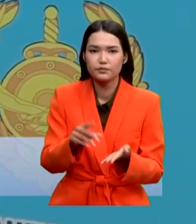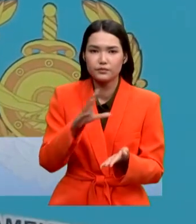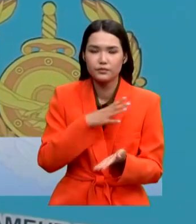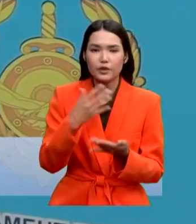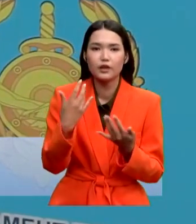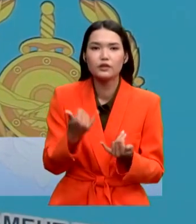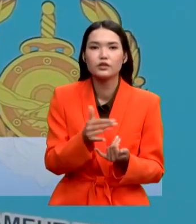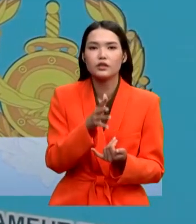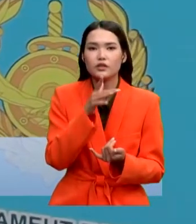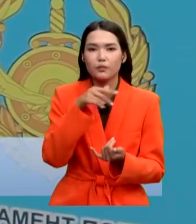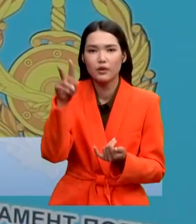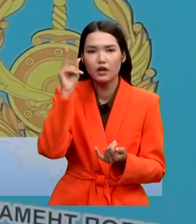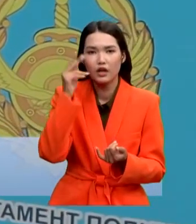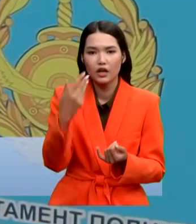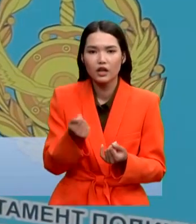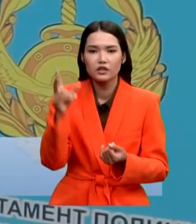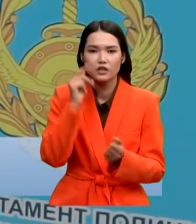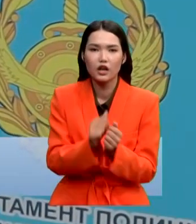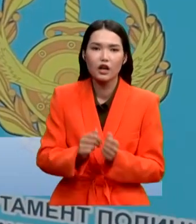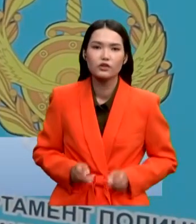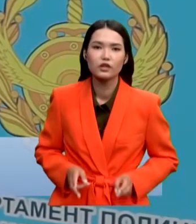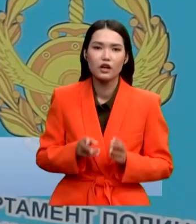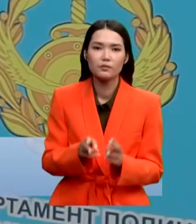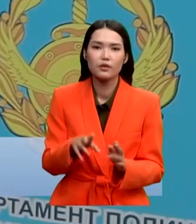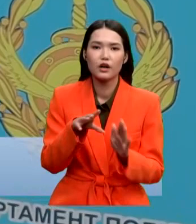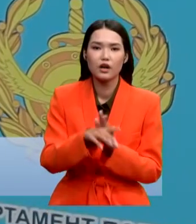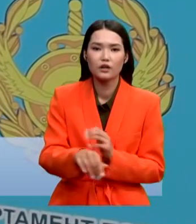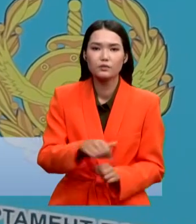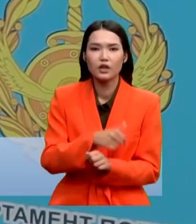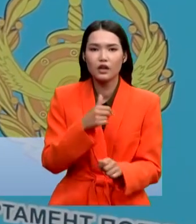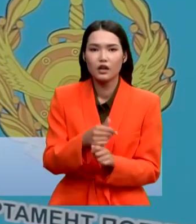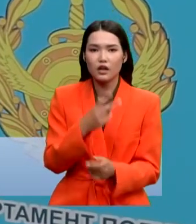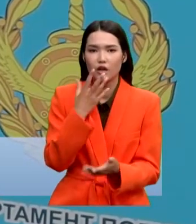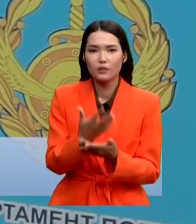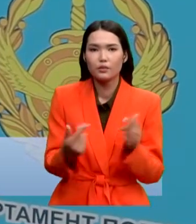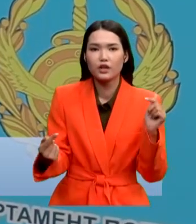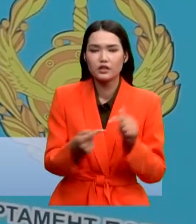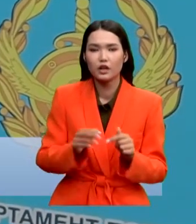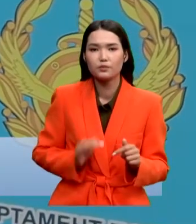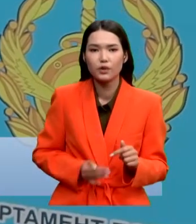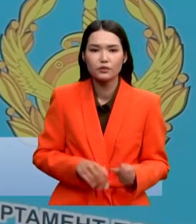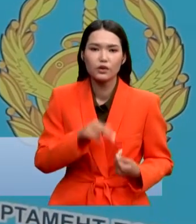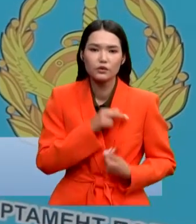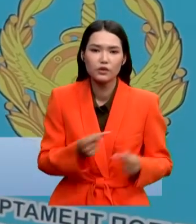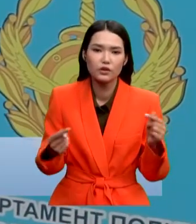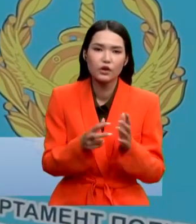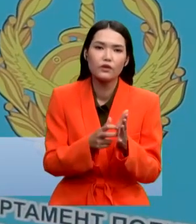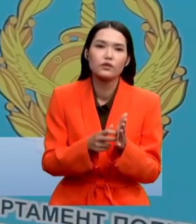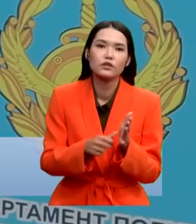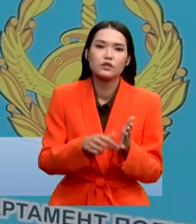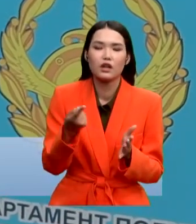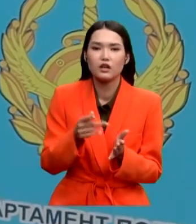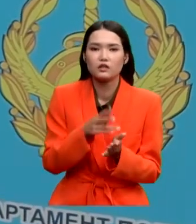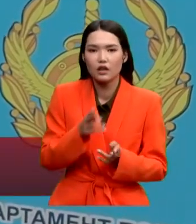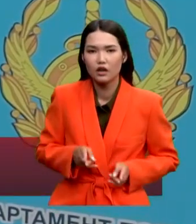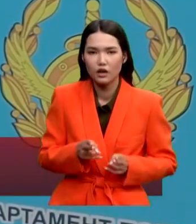настоящее время ведется расследование по факту совершенных преступлений. Уголовное дело ведется в соответствии с частью 3 статьей 188 Уголовного